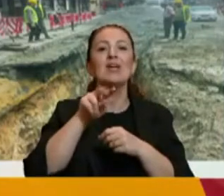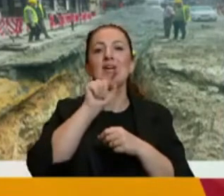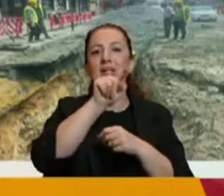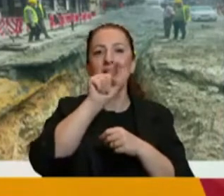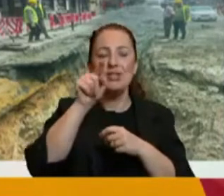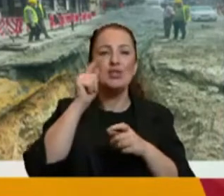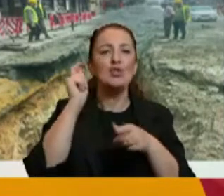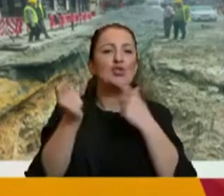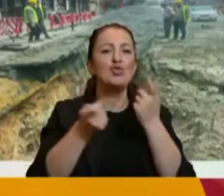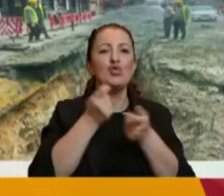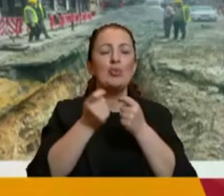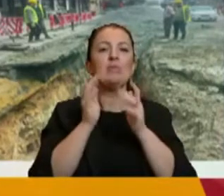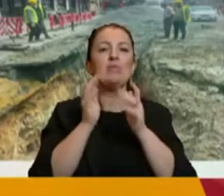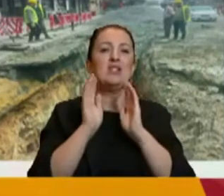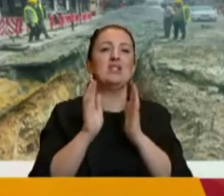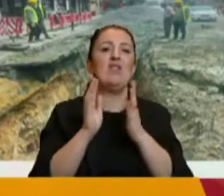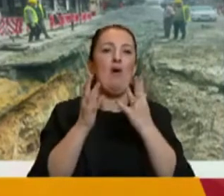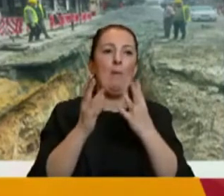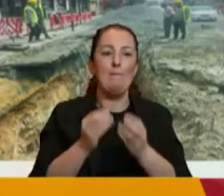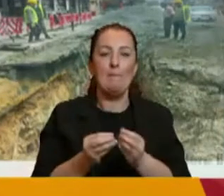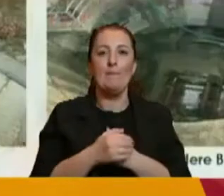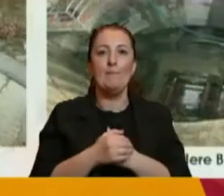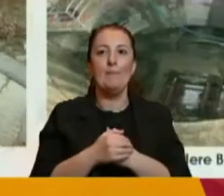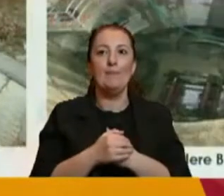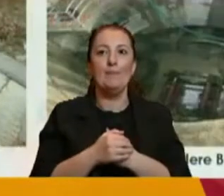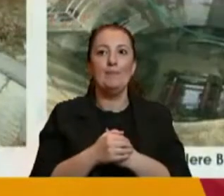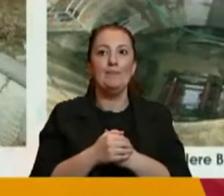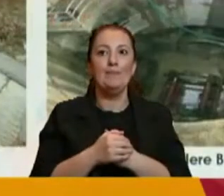çalışmalarımız devam ediyor bu